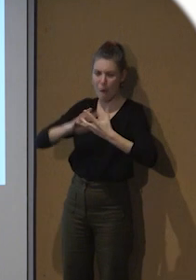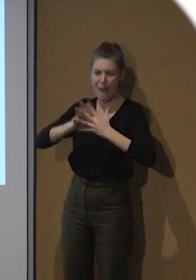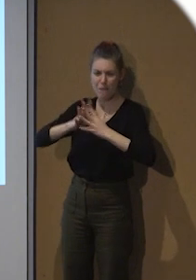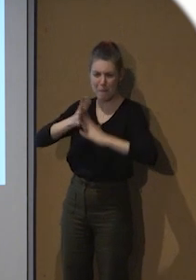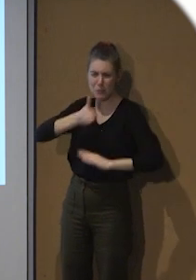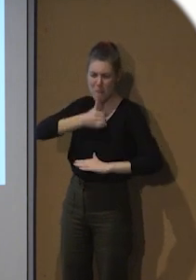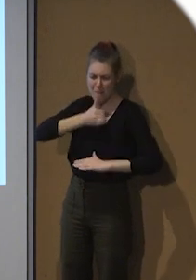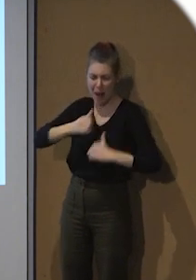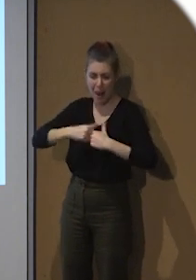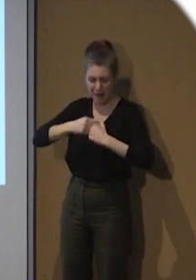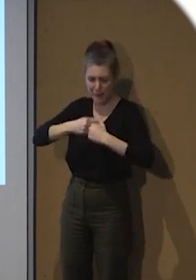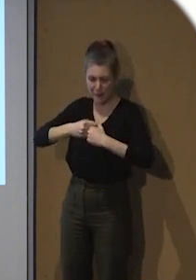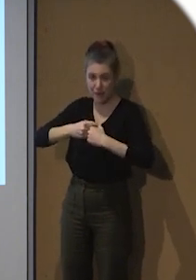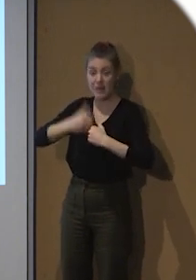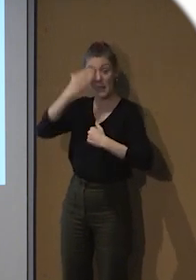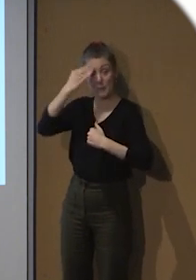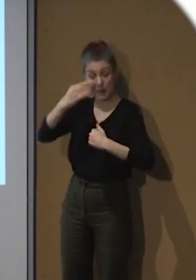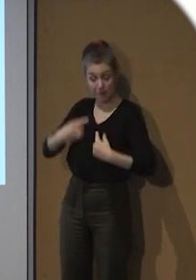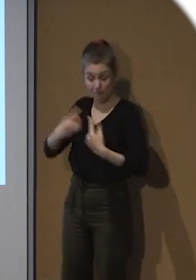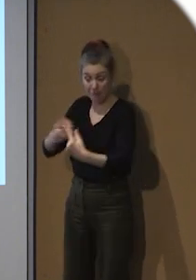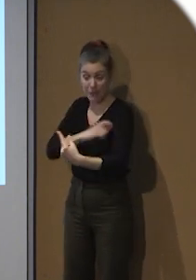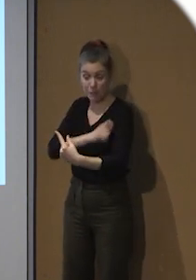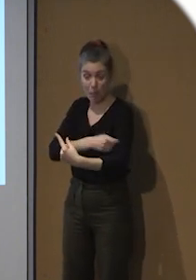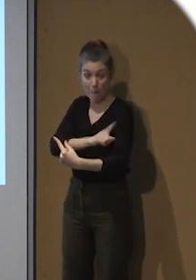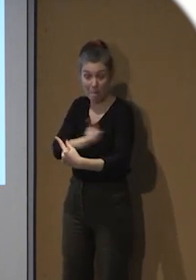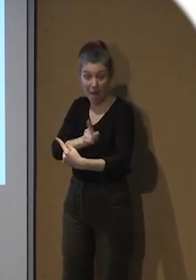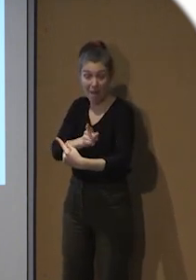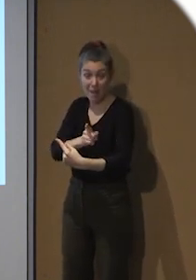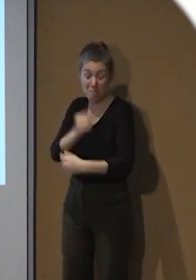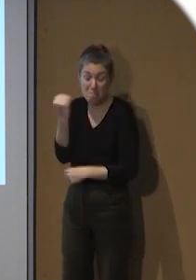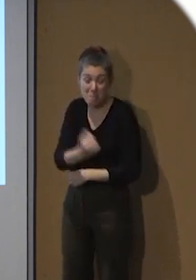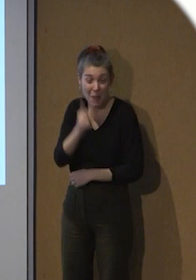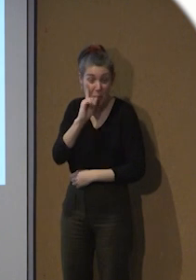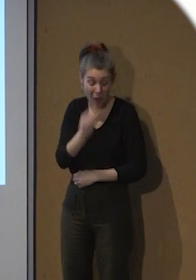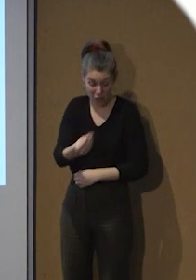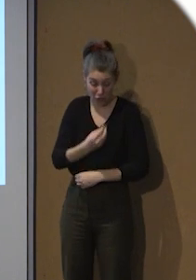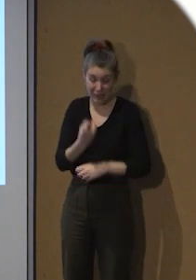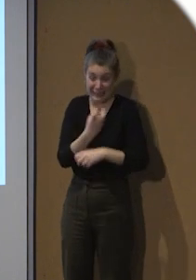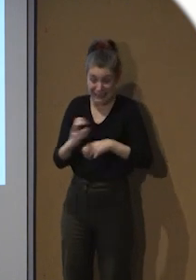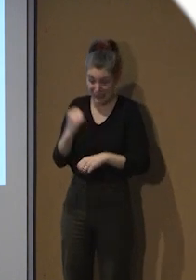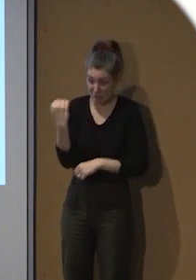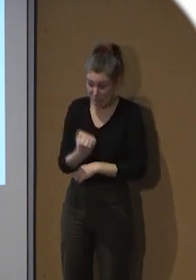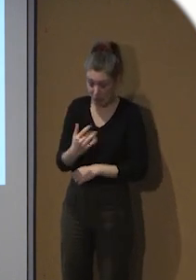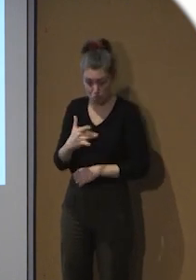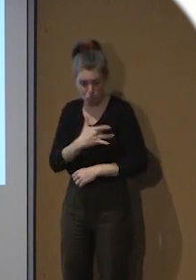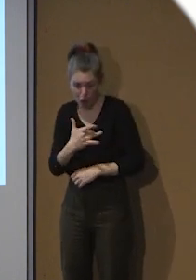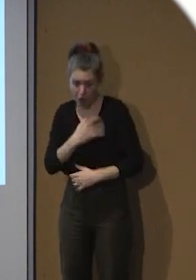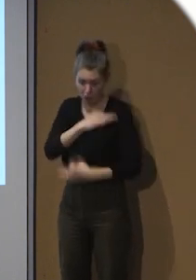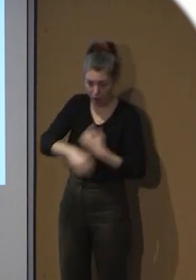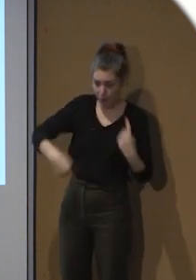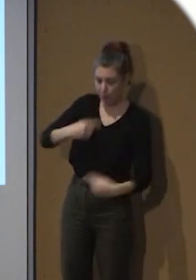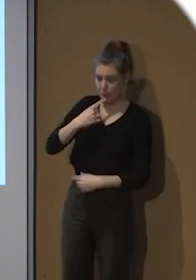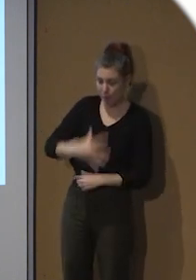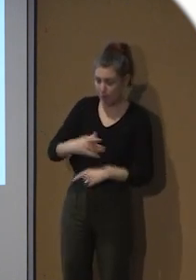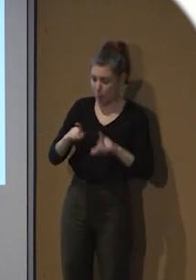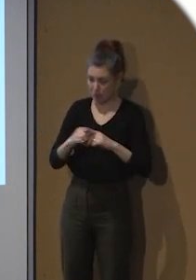rhumatisme inflammatoire, on augmente le risque cardiovasculaire, l'ostéoporose, les capacités respiratoires diminuent, on entraîne un handicap